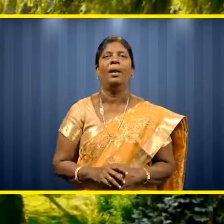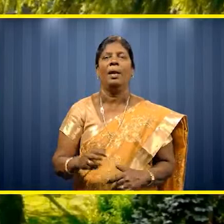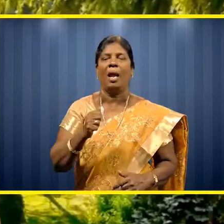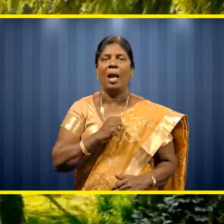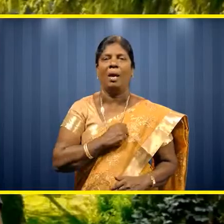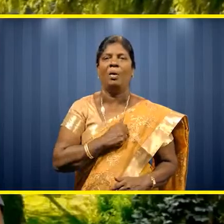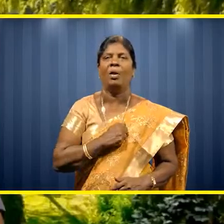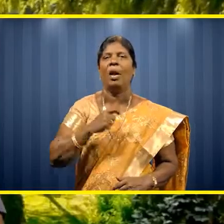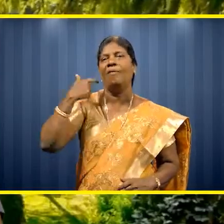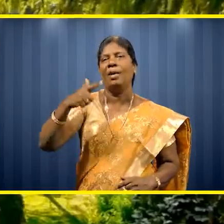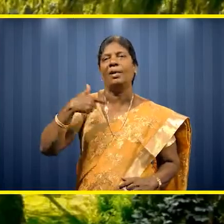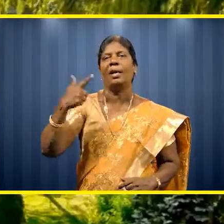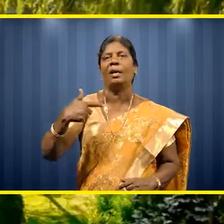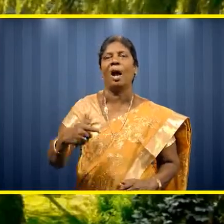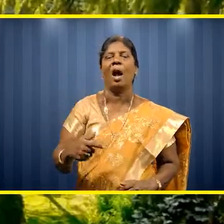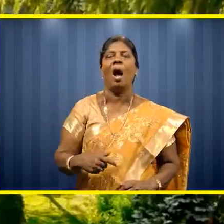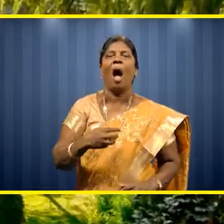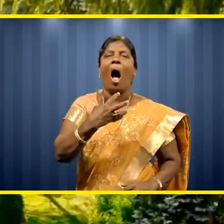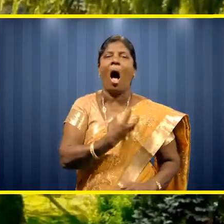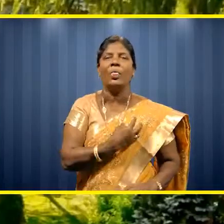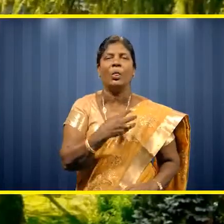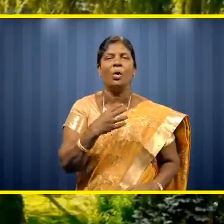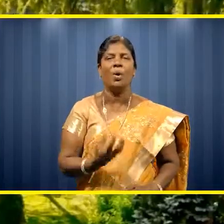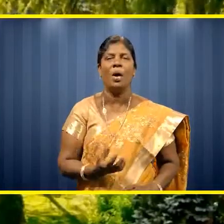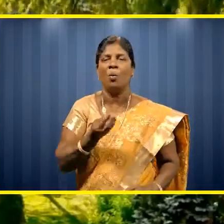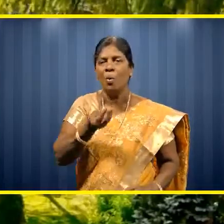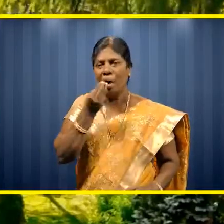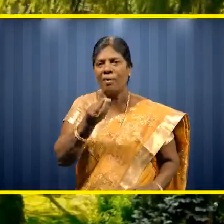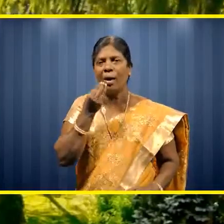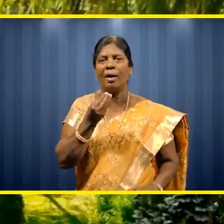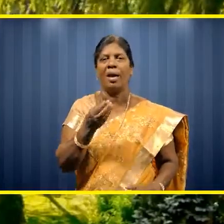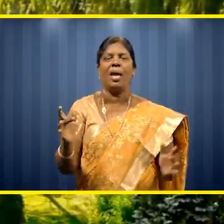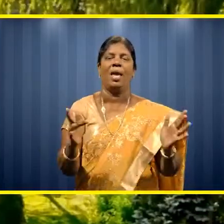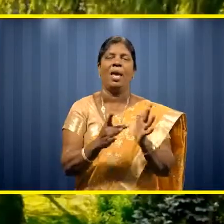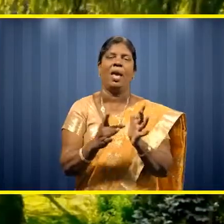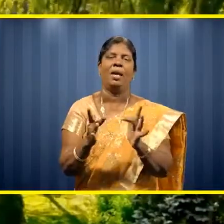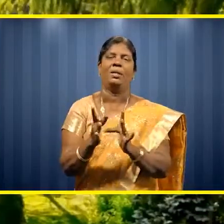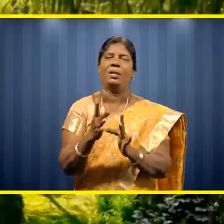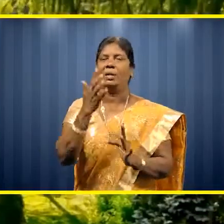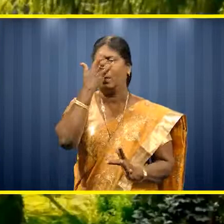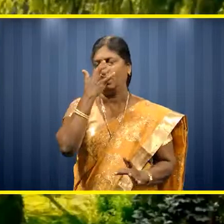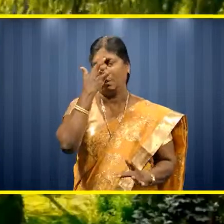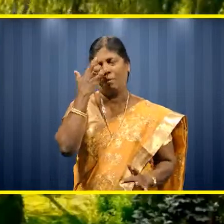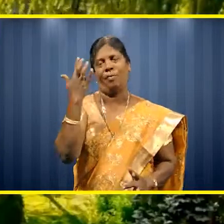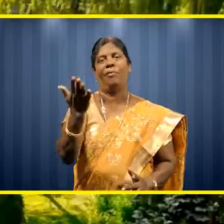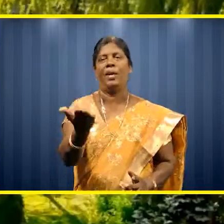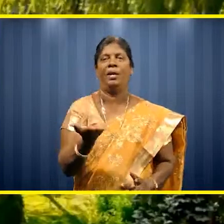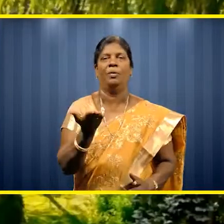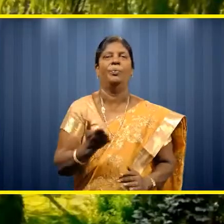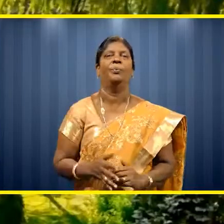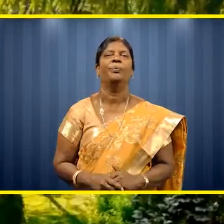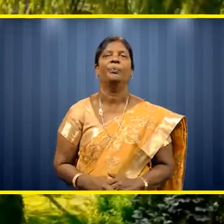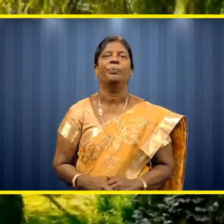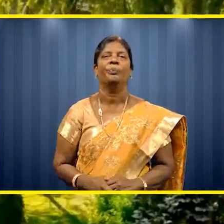அப்படியானால் என்னுடைய வாழ்க்கைக்கு ஆத்ம உணவாக இயேசு கிறிஸ்து